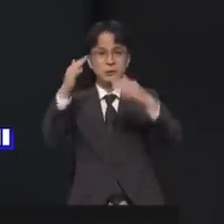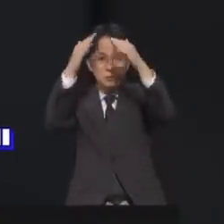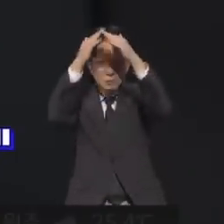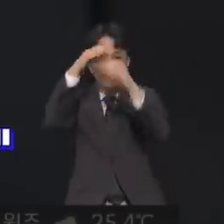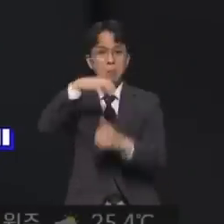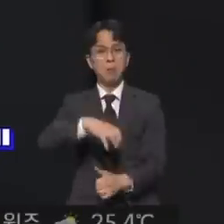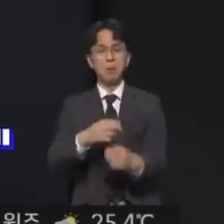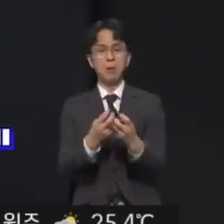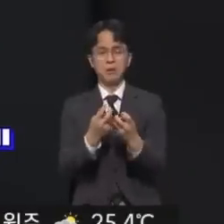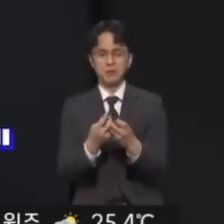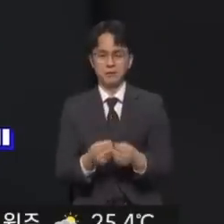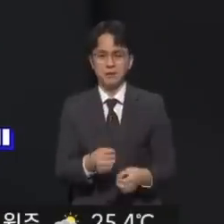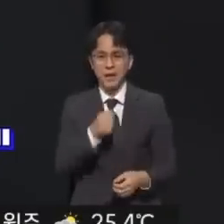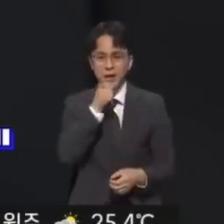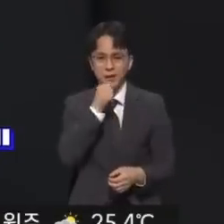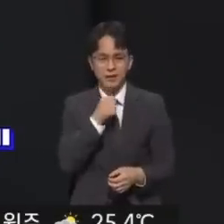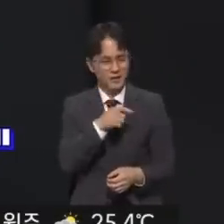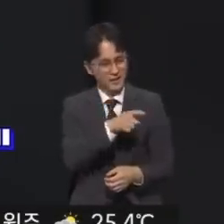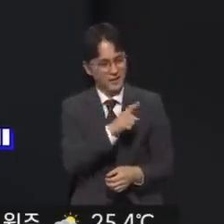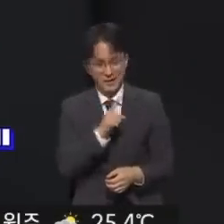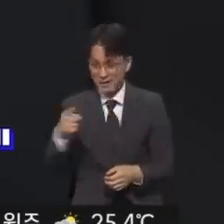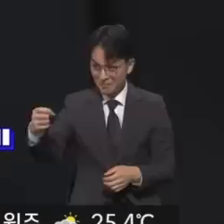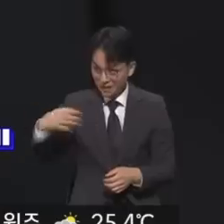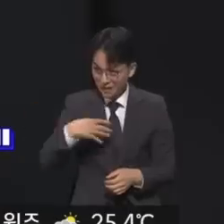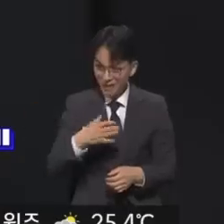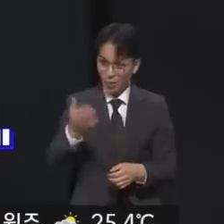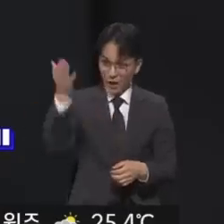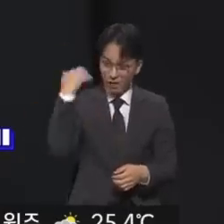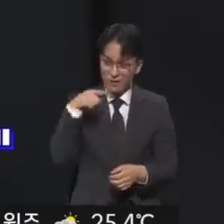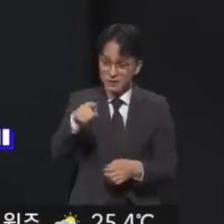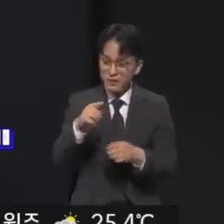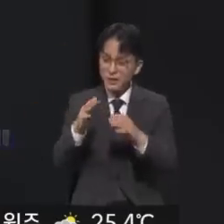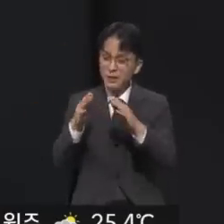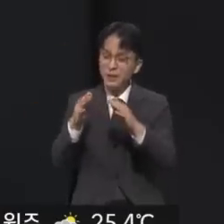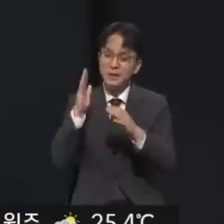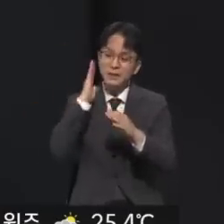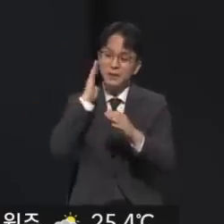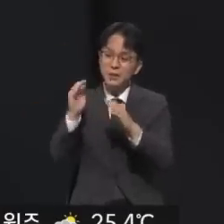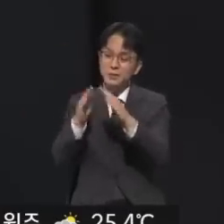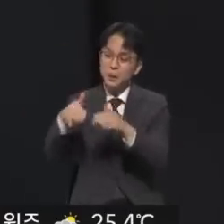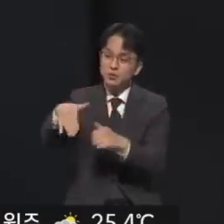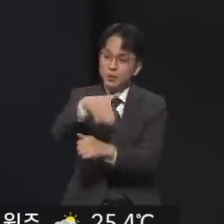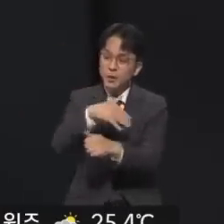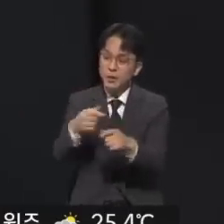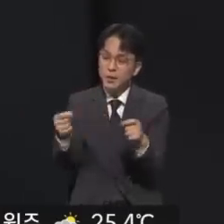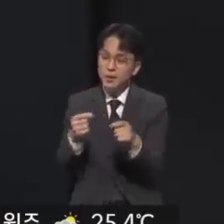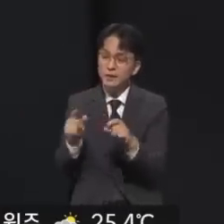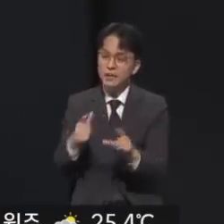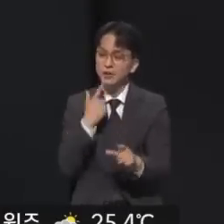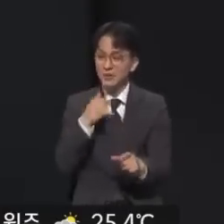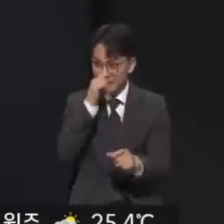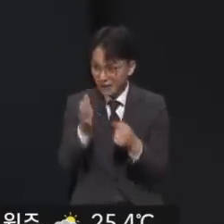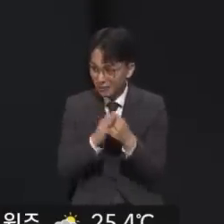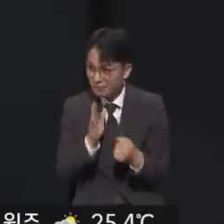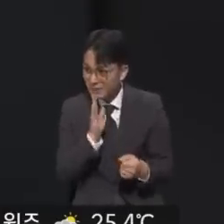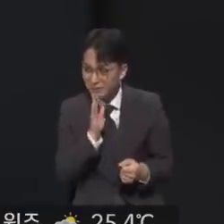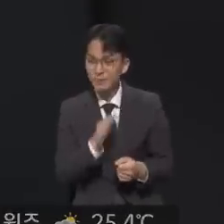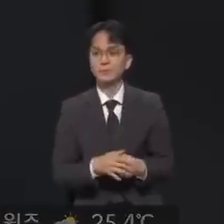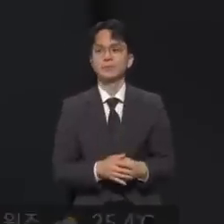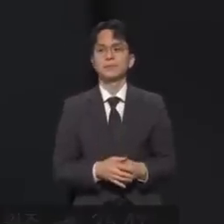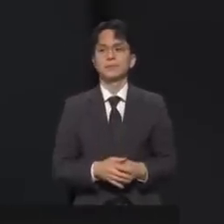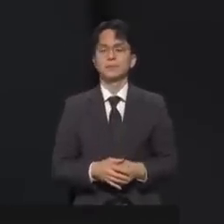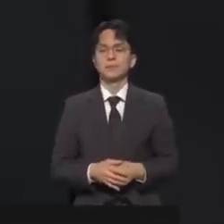취업을 해 너희가 그 후 지대에서 물에 잠길 이가 없다 가 충분히 가려면 같다라는 말씀이시죠 가장 높은 지역이 없고 법원 것